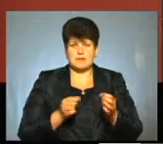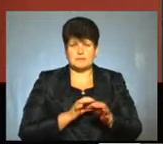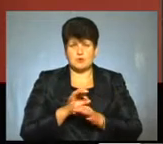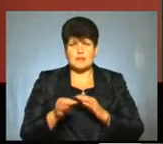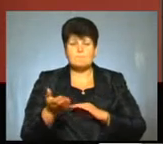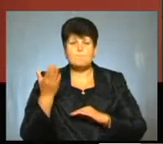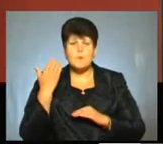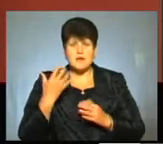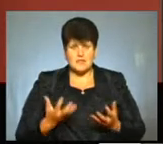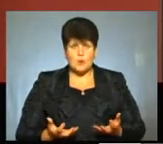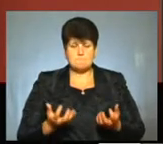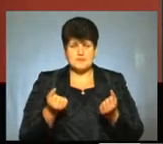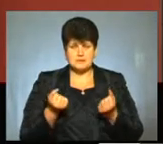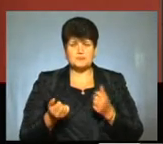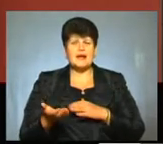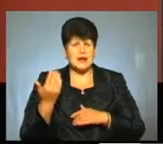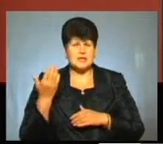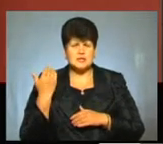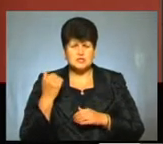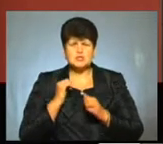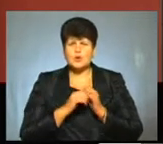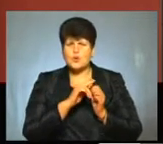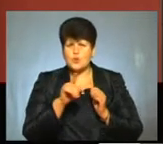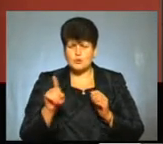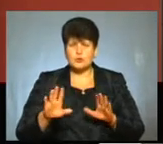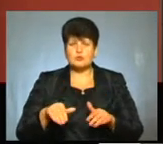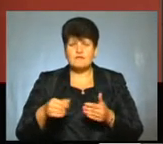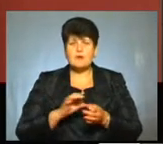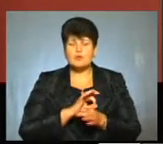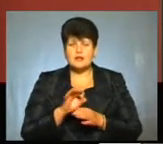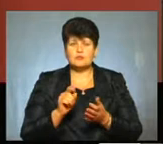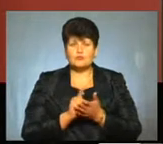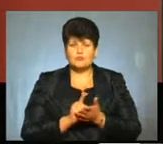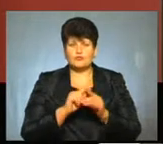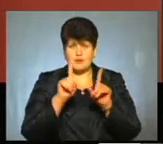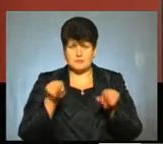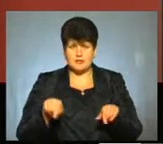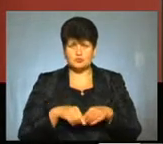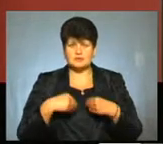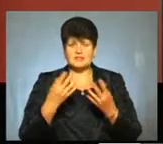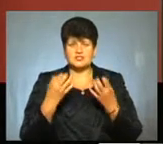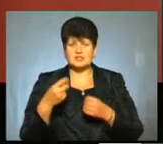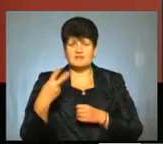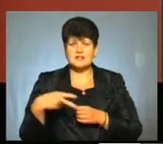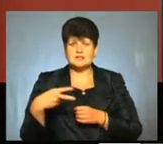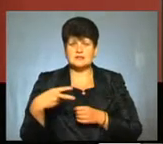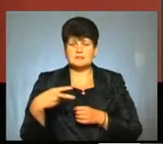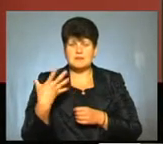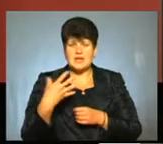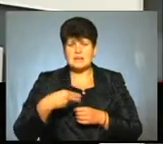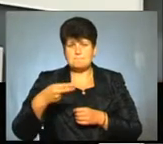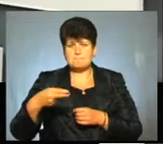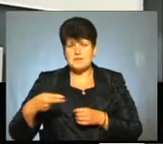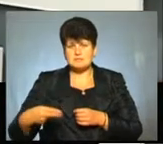так званої попередньої підтримки. Тобто раніше кожен автор, який подавав проект, повинен був на бланку надати нам ще